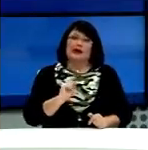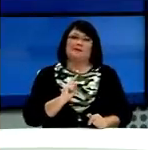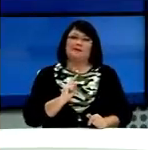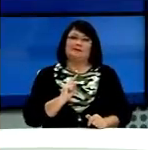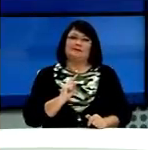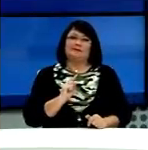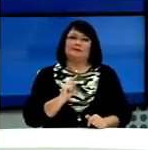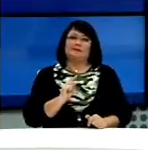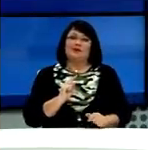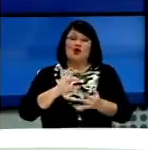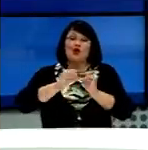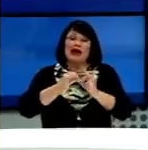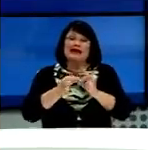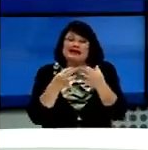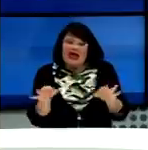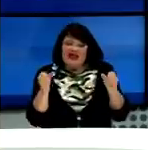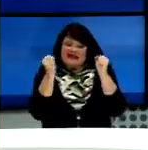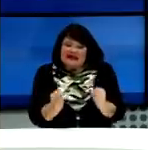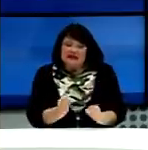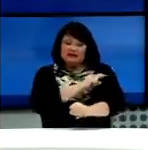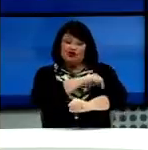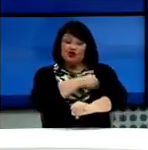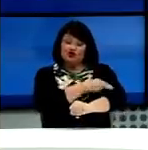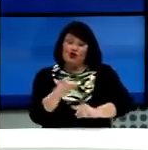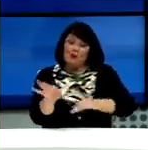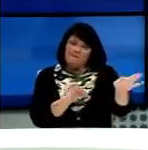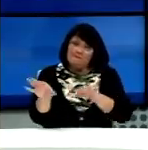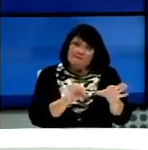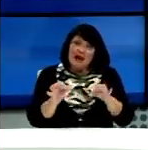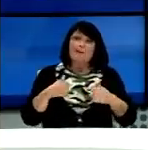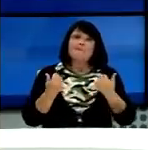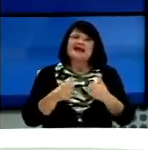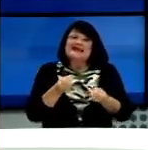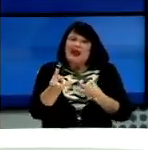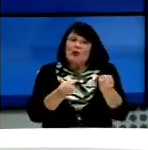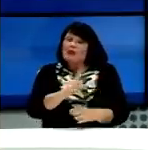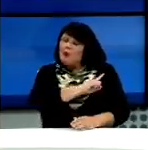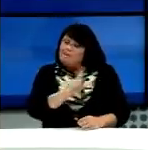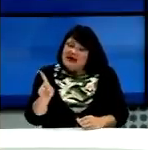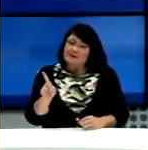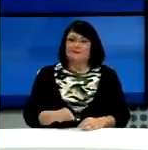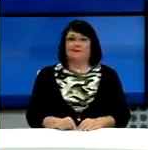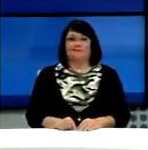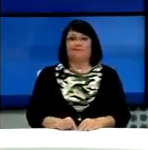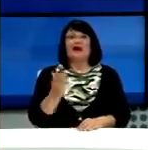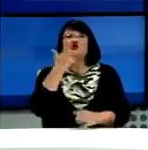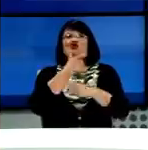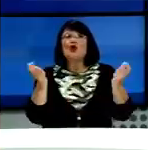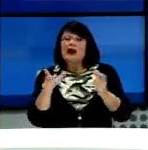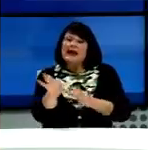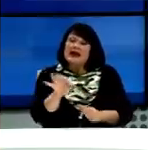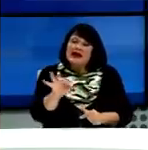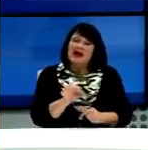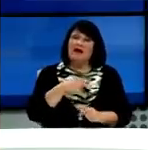Καλύψτε τις οργανικές κενές θέσεις στα νοσοκομεία και σταματήστε να παίζετε με τα νούμερα. Στελεχώστε τα σχολεία